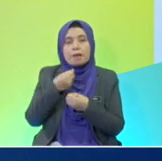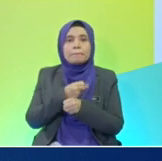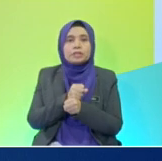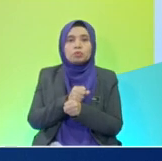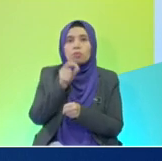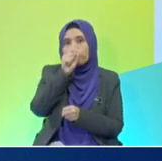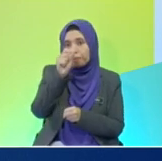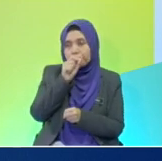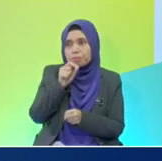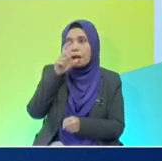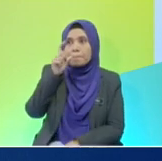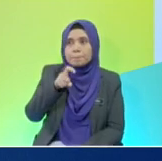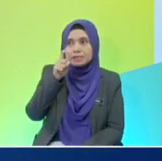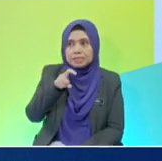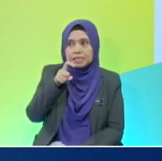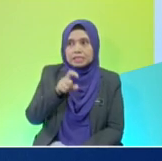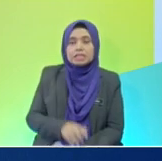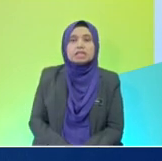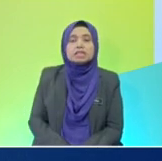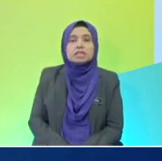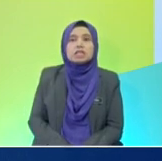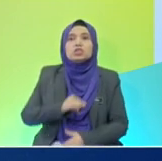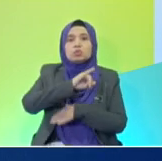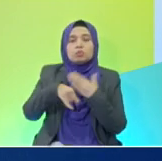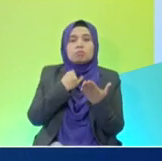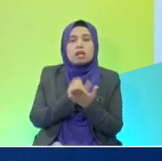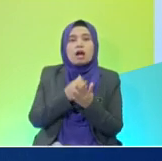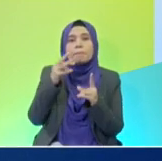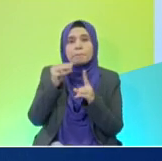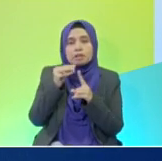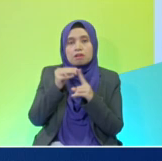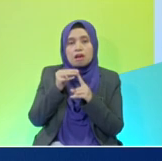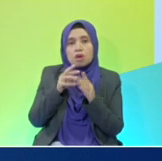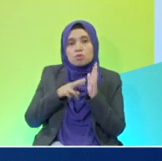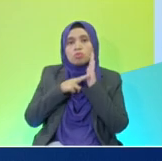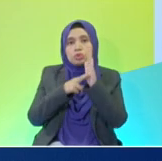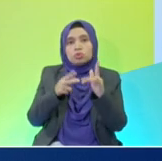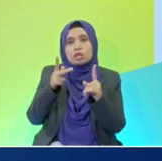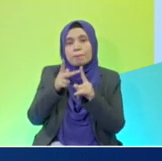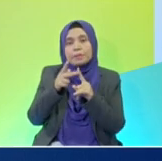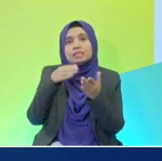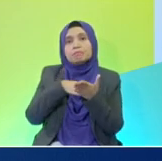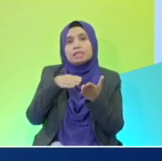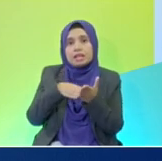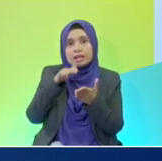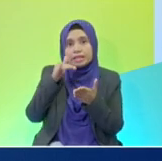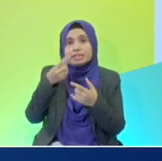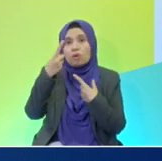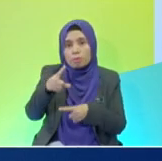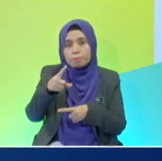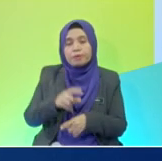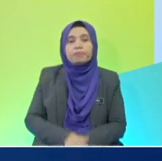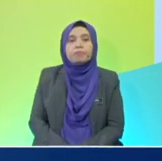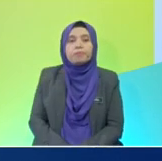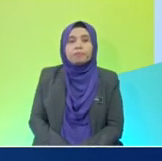juga kemudian jumlah markas kamu juga merujuk kepada bilangan fakta yang diperlukan oke